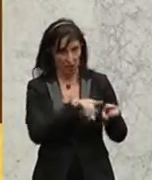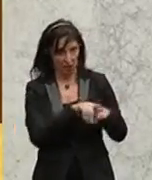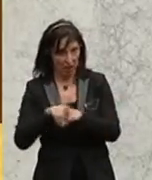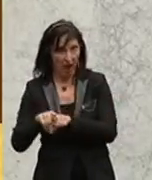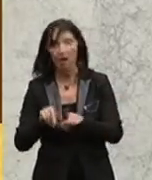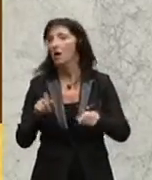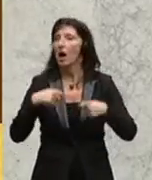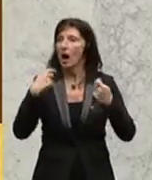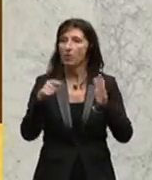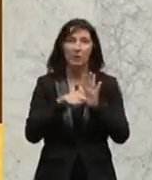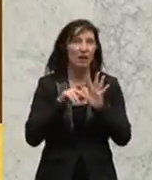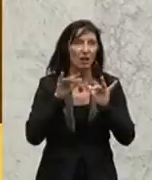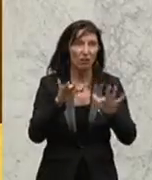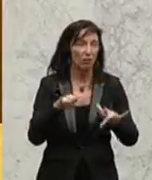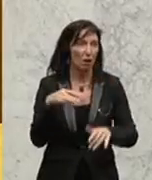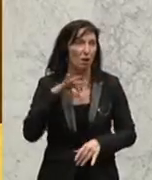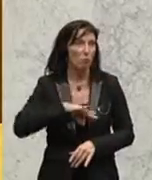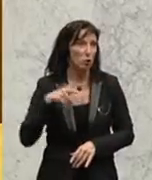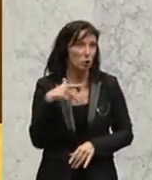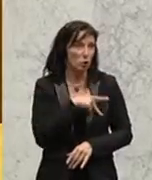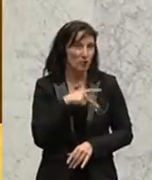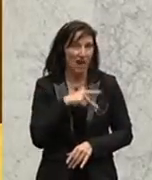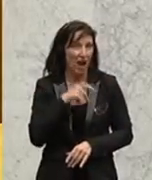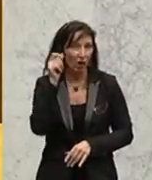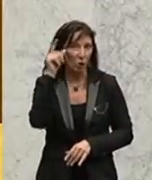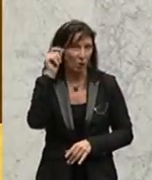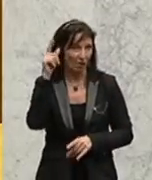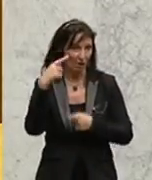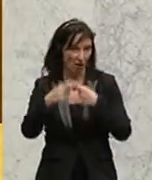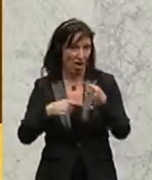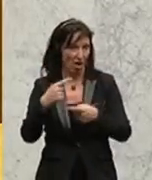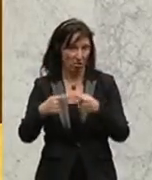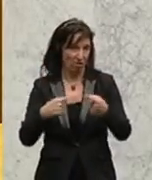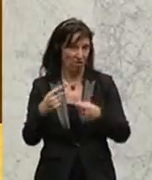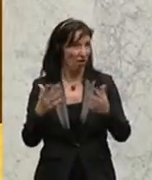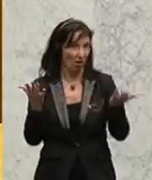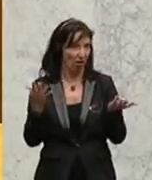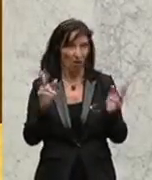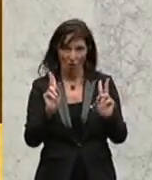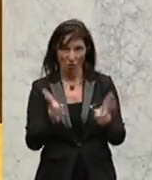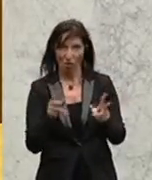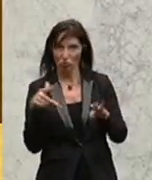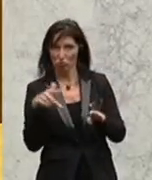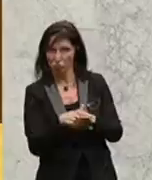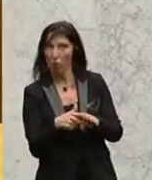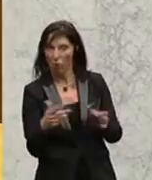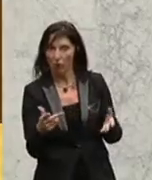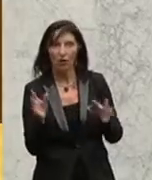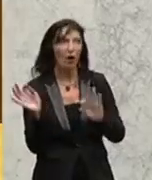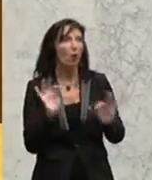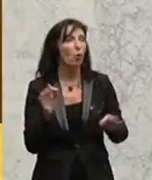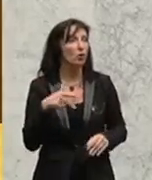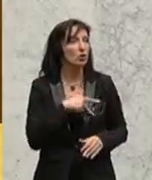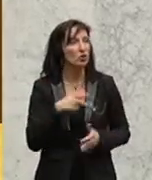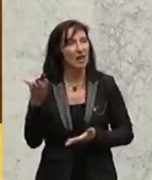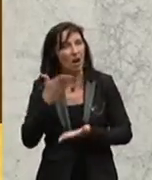negativen Faktoren, psychosoziale Faktoren, die die kognitive Entwicklung der Kinder beeinträchtigen könnten, aber auch